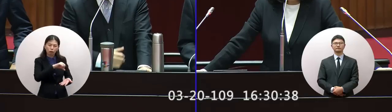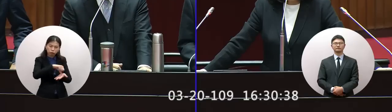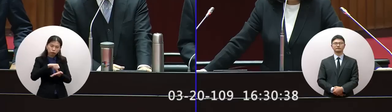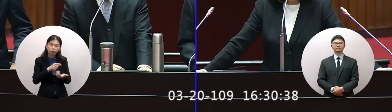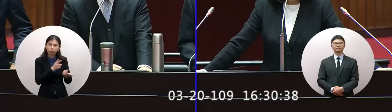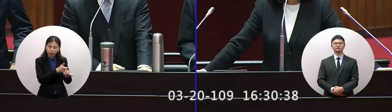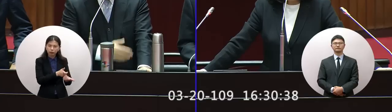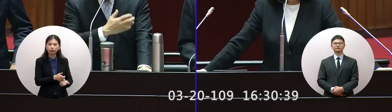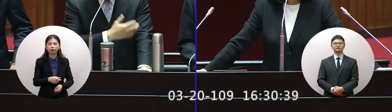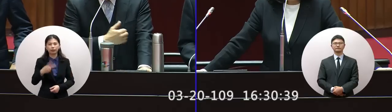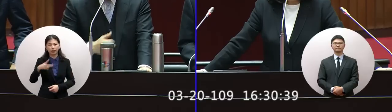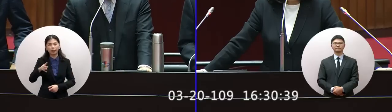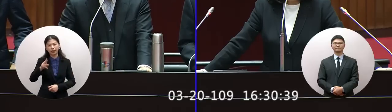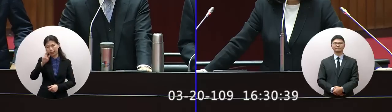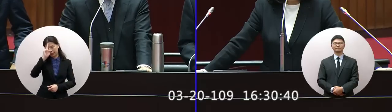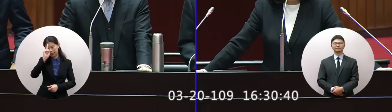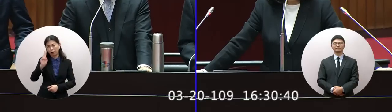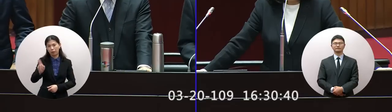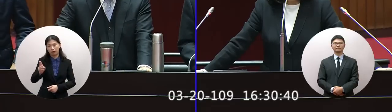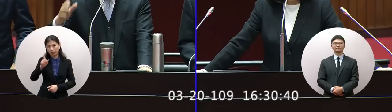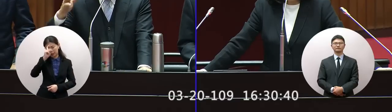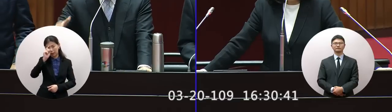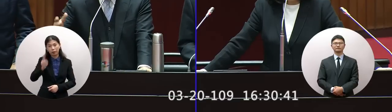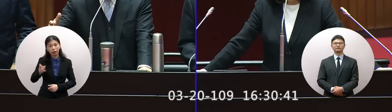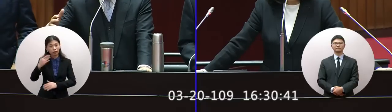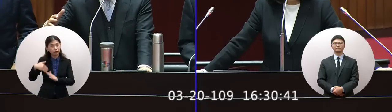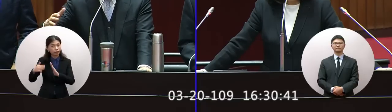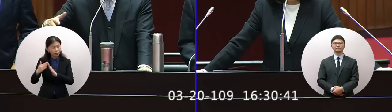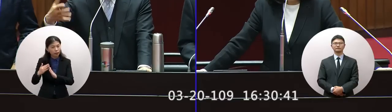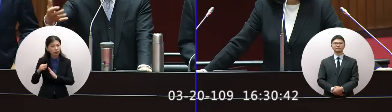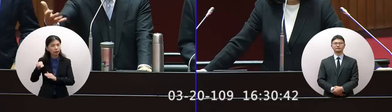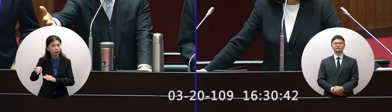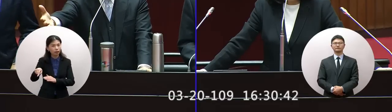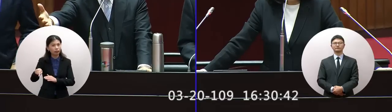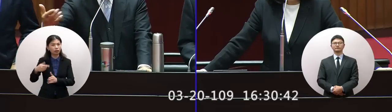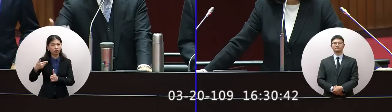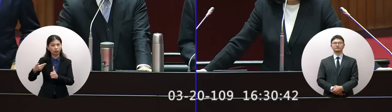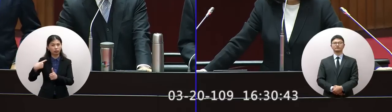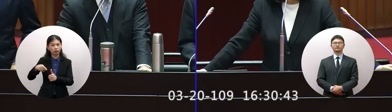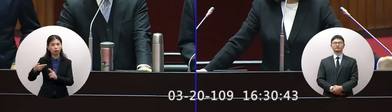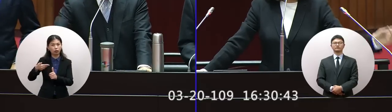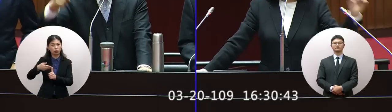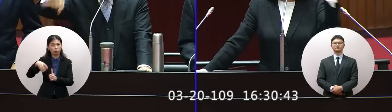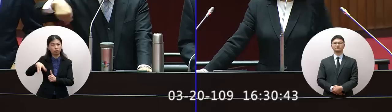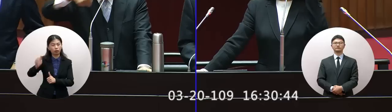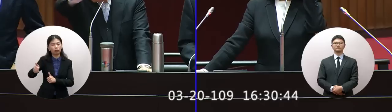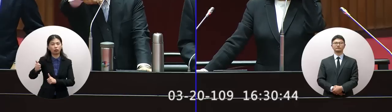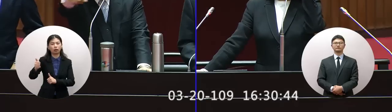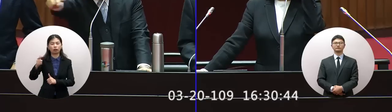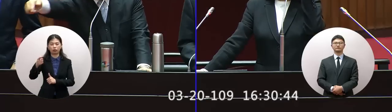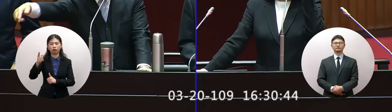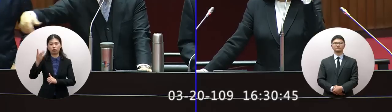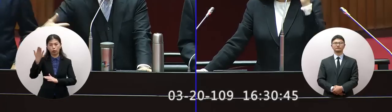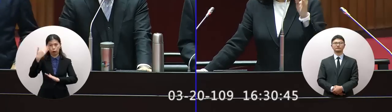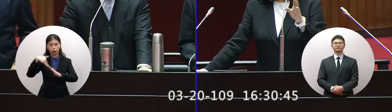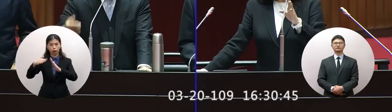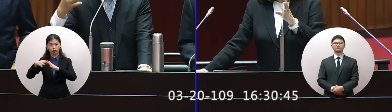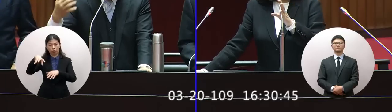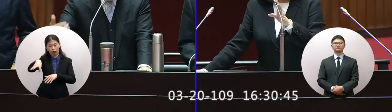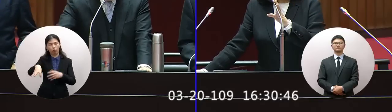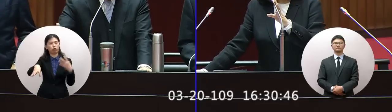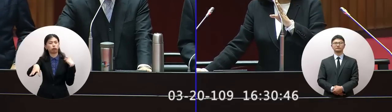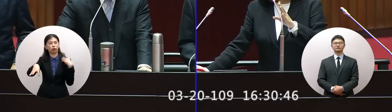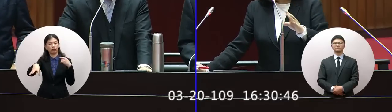特别请学校，尤其是教育部长，对于学校校地都固定的，周围种上